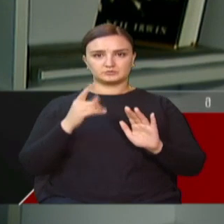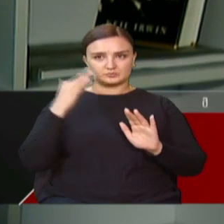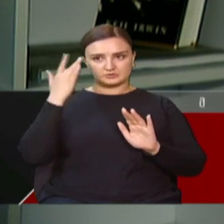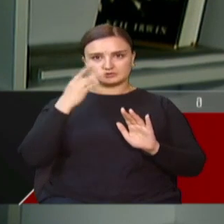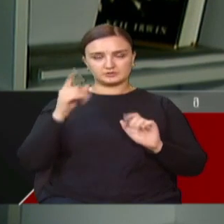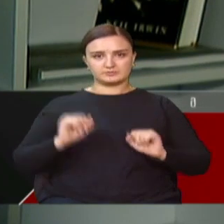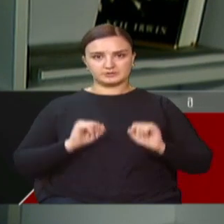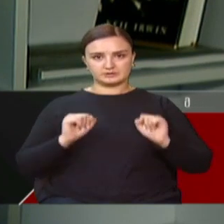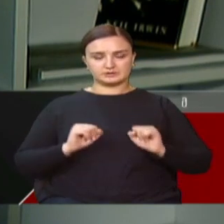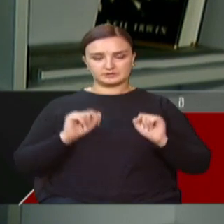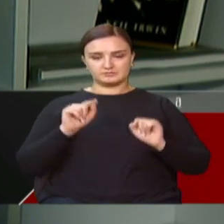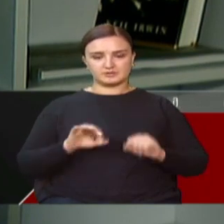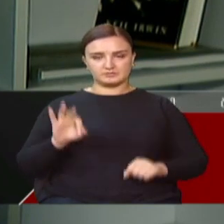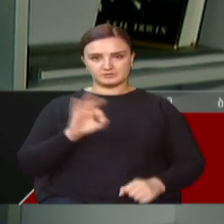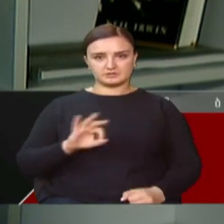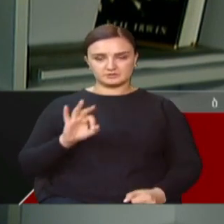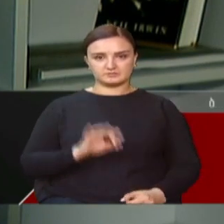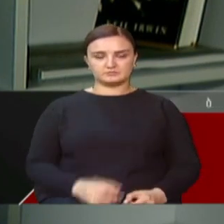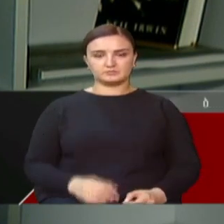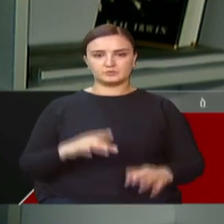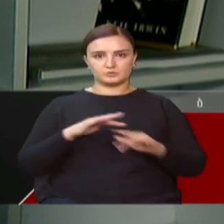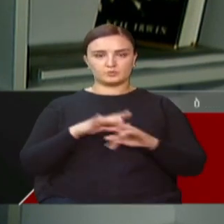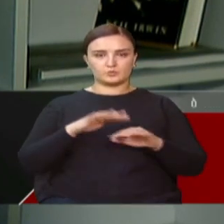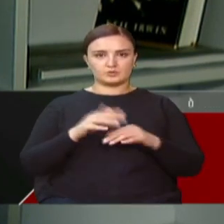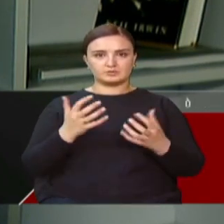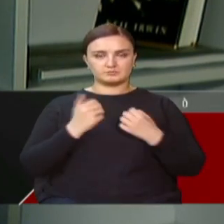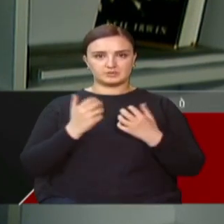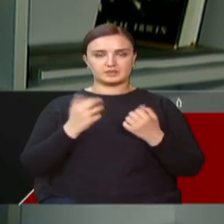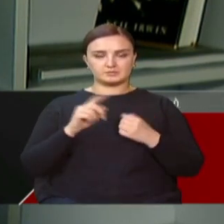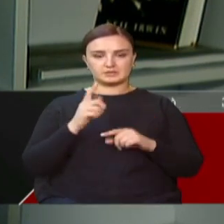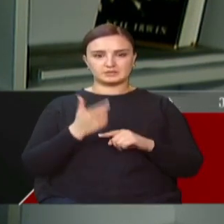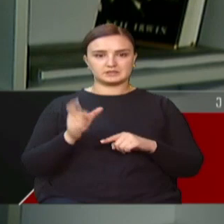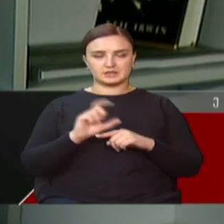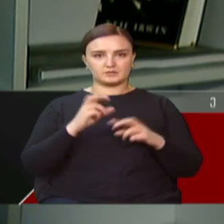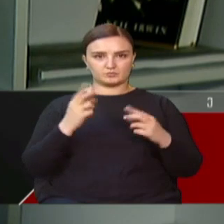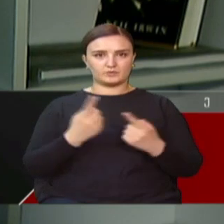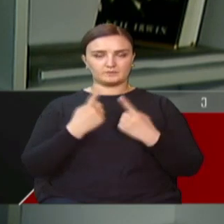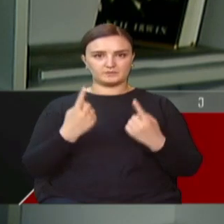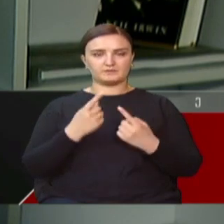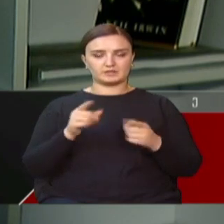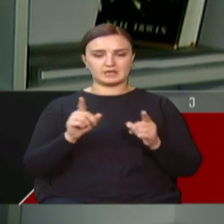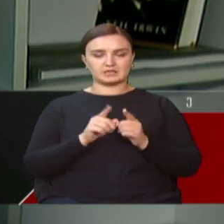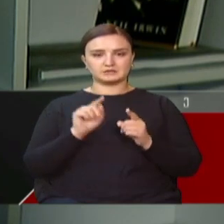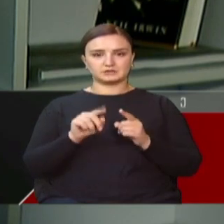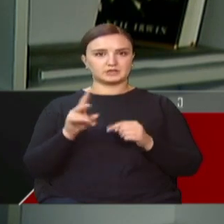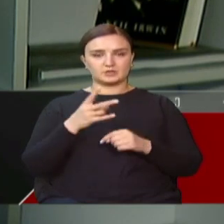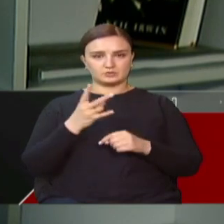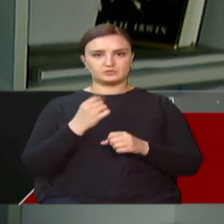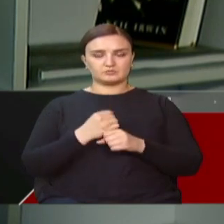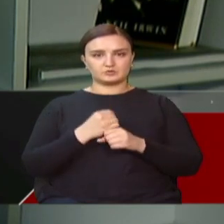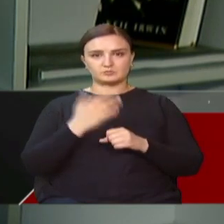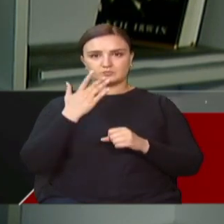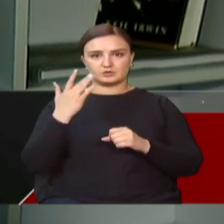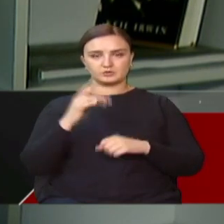ეცდება ამაზე ქულების დაწერას, რაც ძალიან ბუნებრივია და ასეც უნდა შეებდეს პოლიტიკური ძალა.